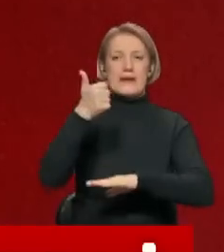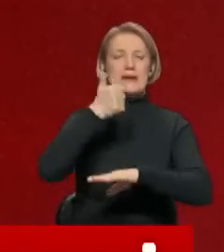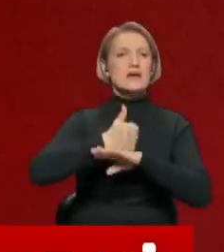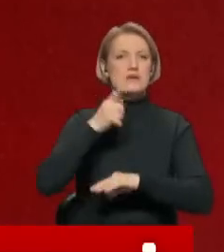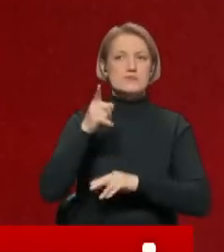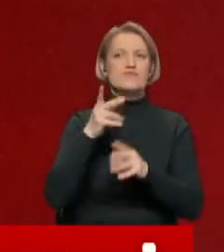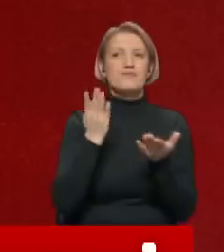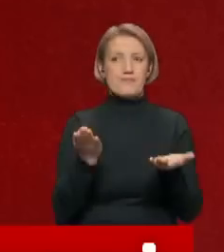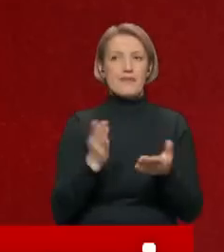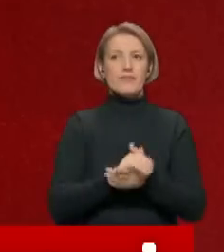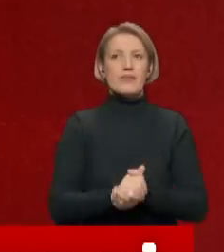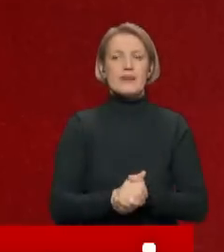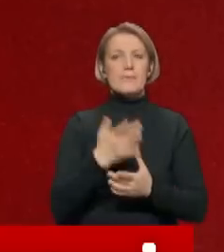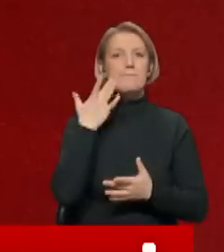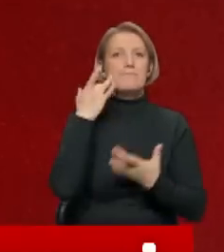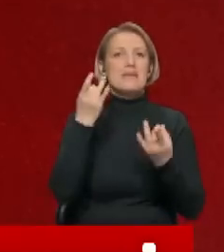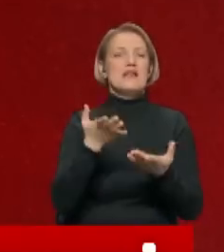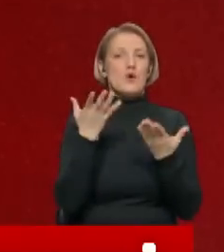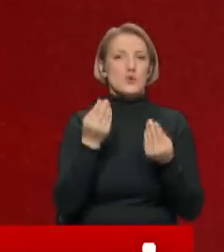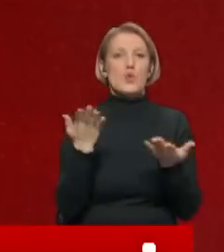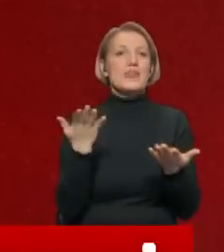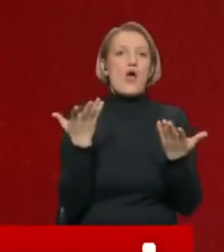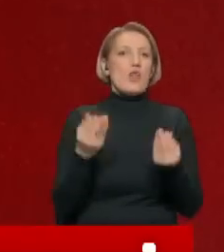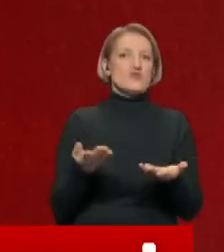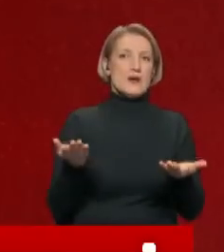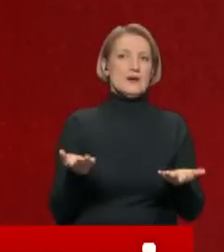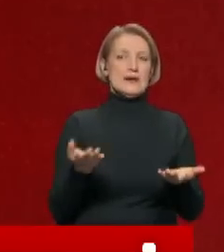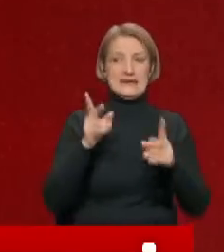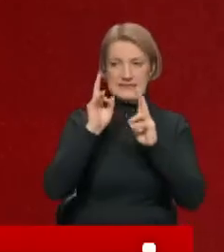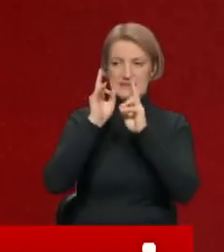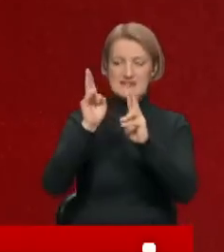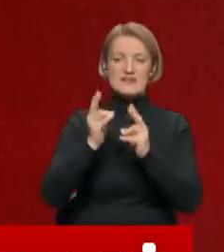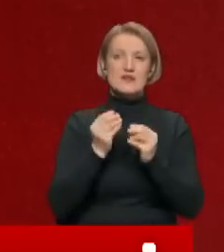nispetinde belirliyor belirleseniz ne olacak